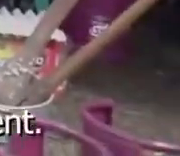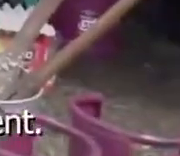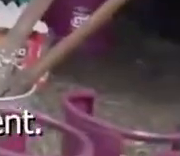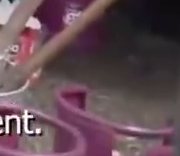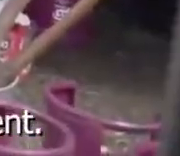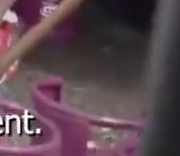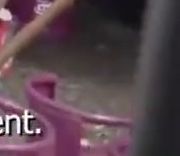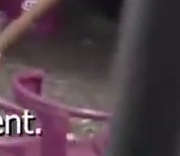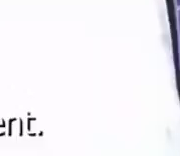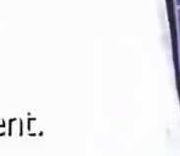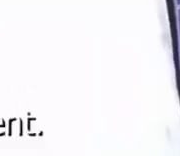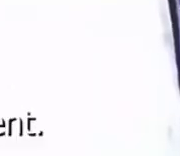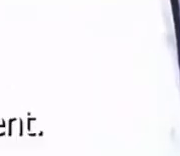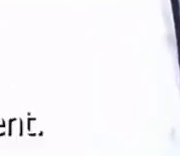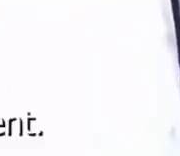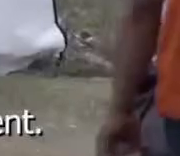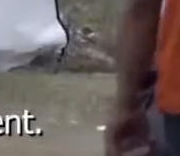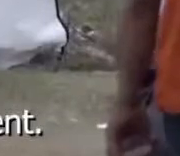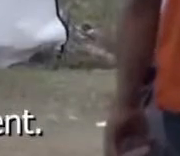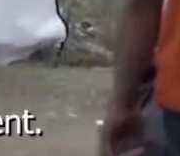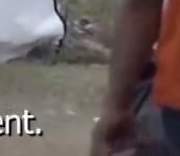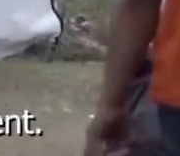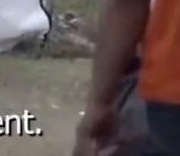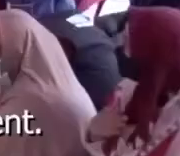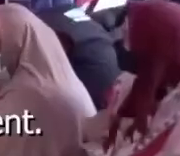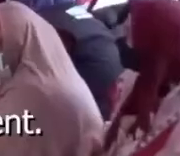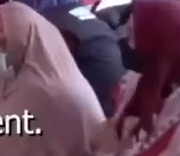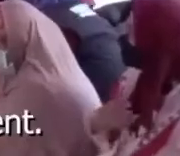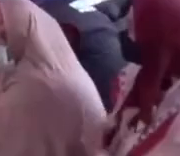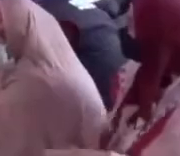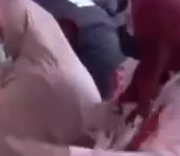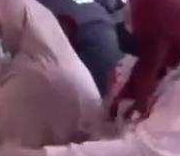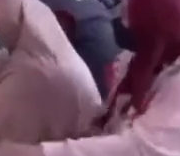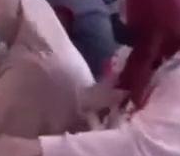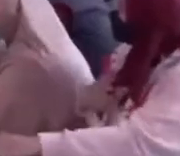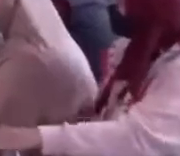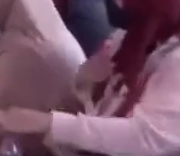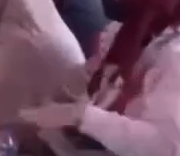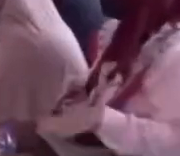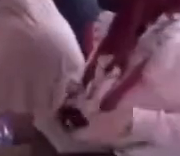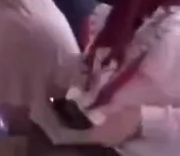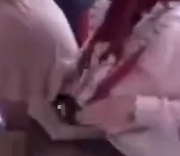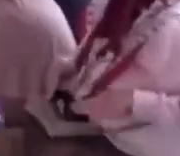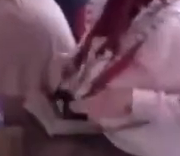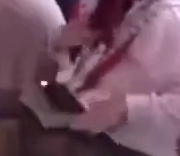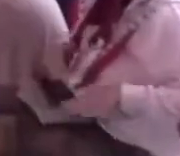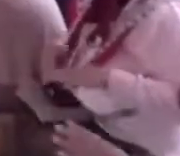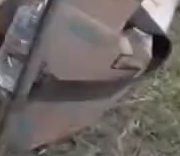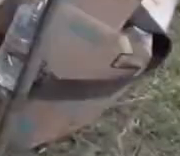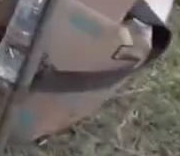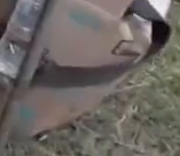cepat, tanggap, dan sigap di setiap kejadian bencana.